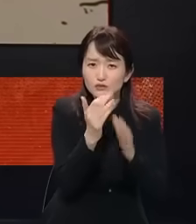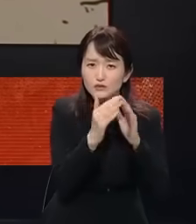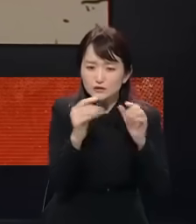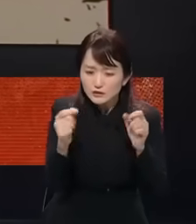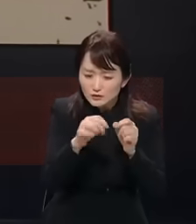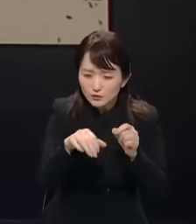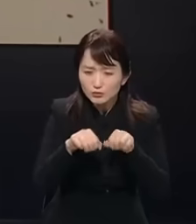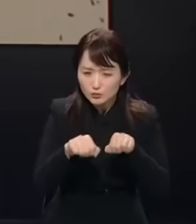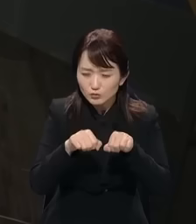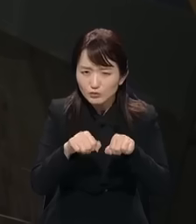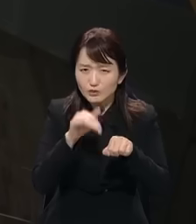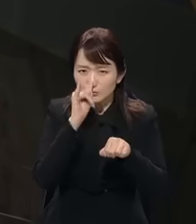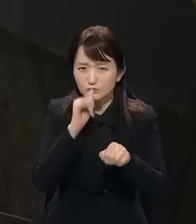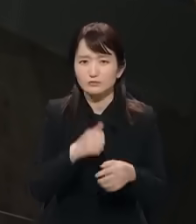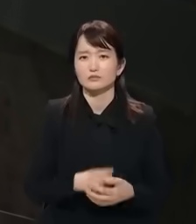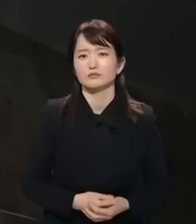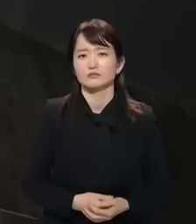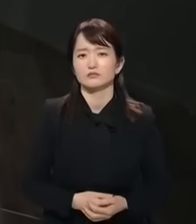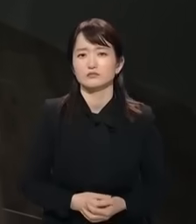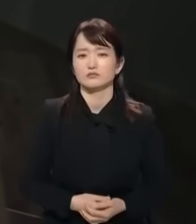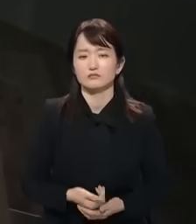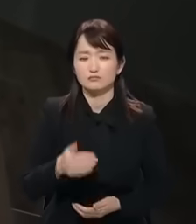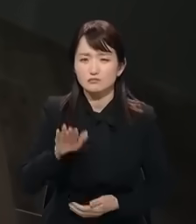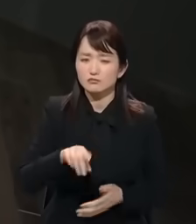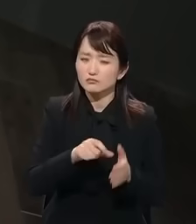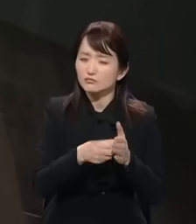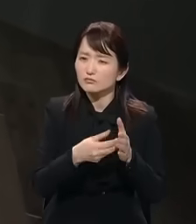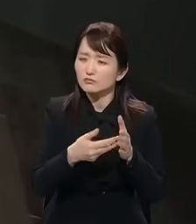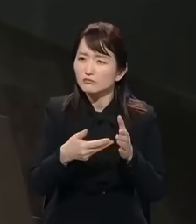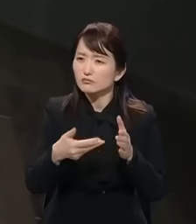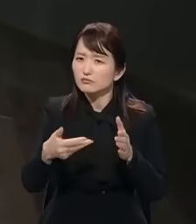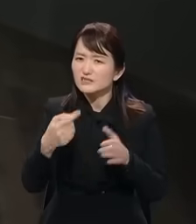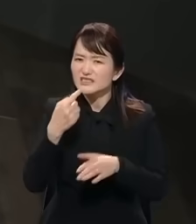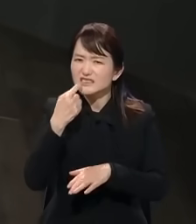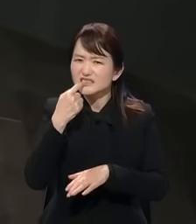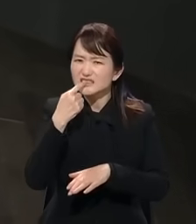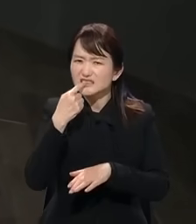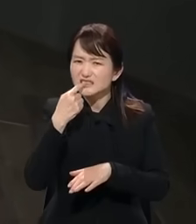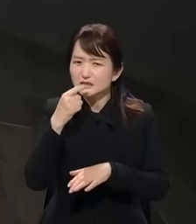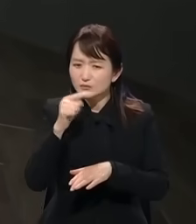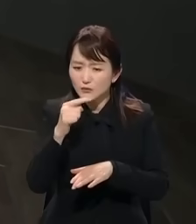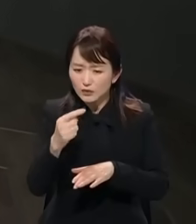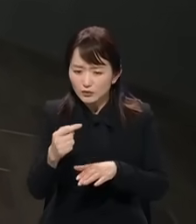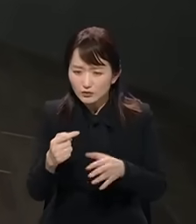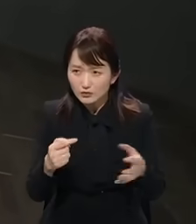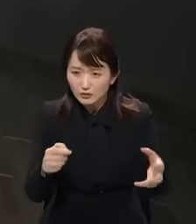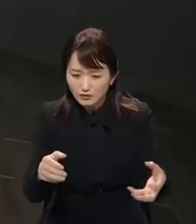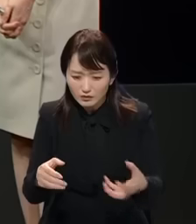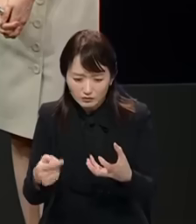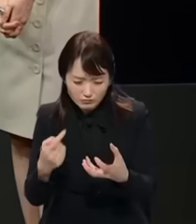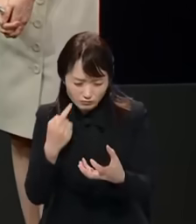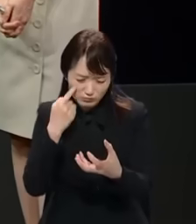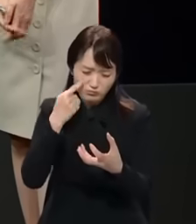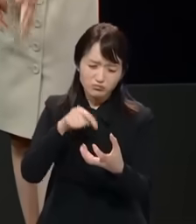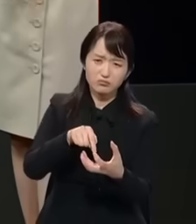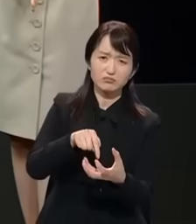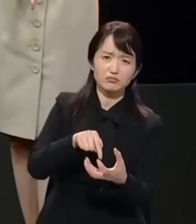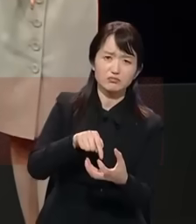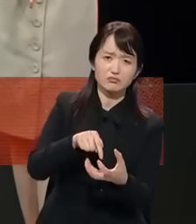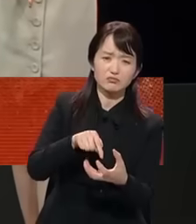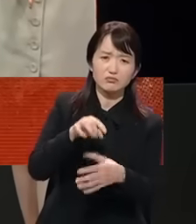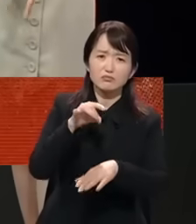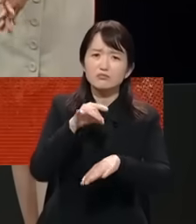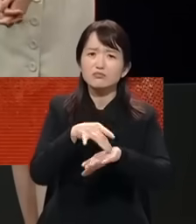하는 날입니다 어 그런데 얼마나 지났을까 하얀 뭔가가 눈에 띄는데요 들여다 보니까 웬